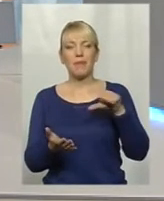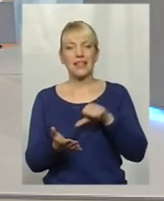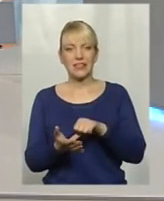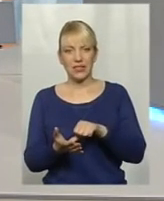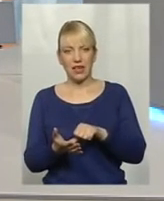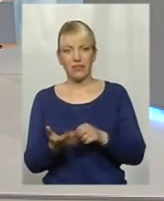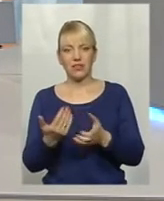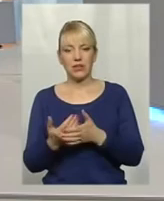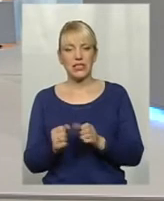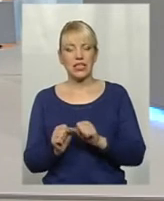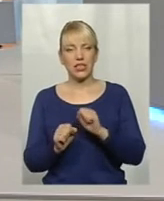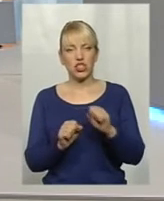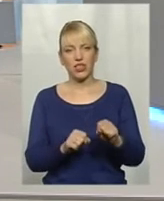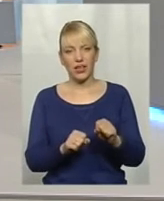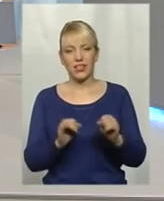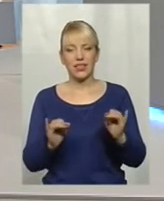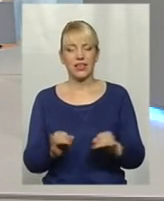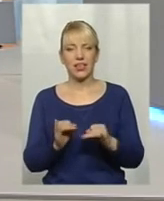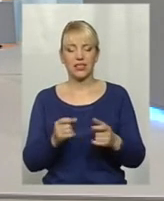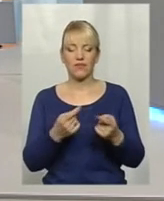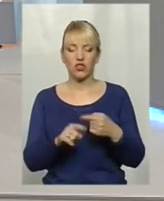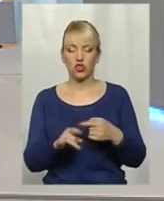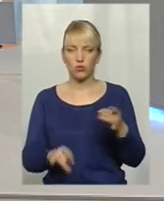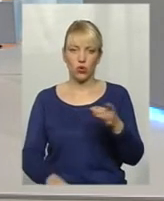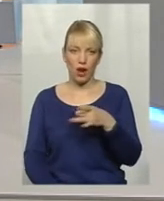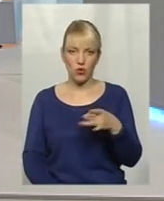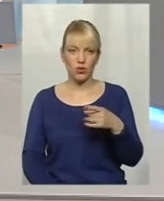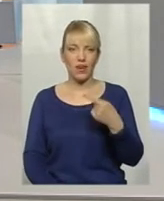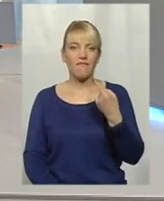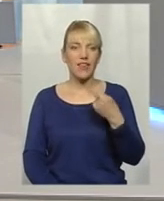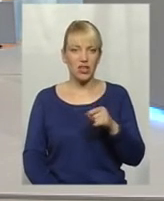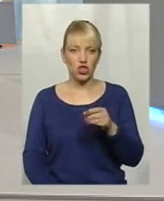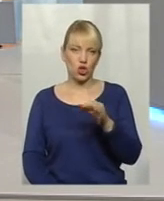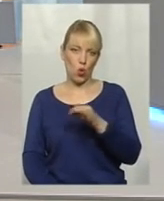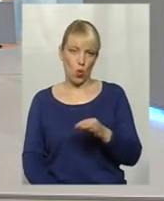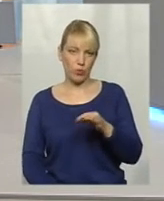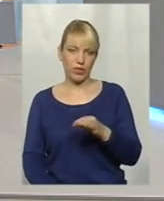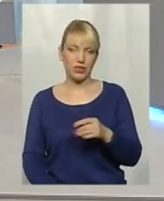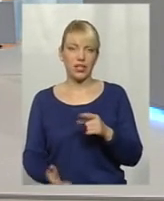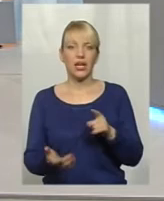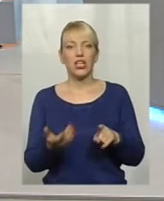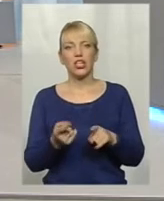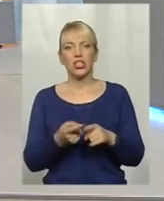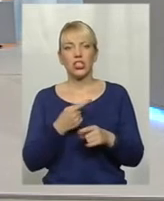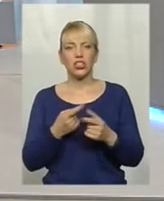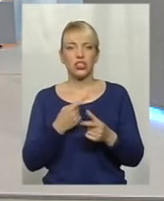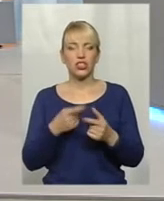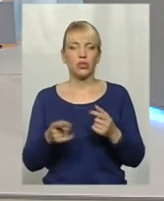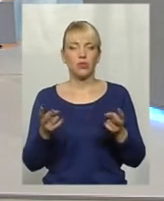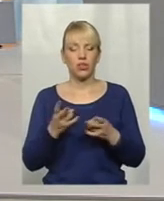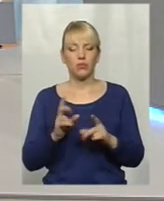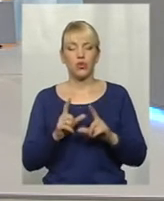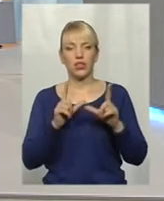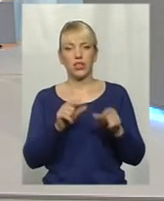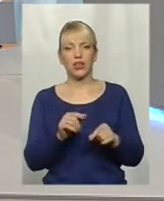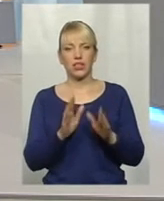там, захищати інтереси в іншому районі, в іншій області, чи потрібно їхати безпосередньо у Хмельницький,